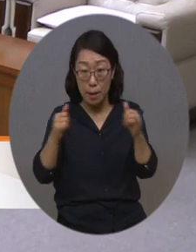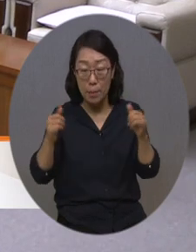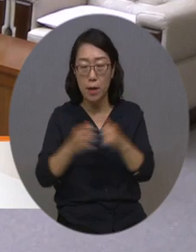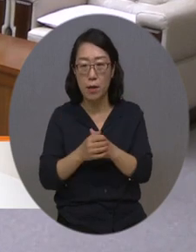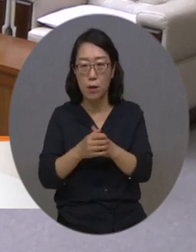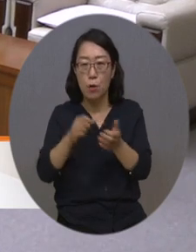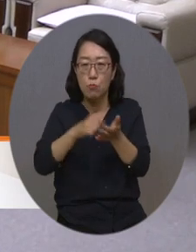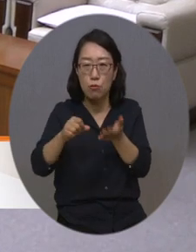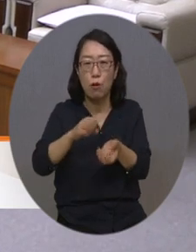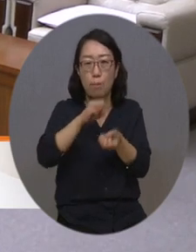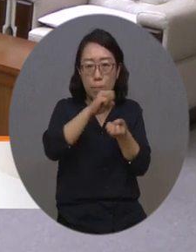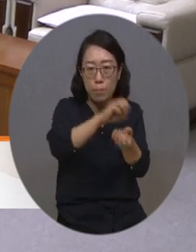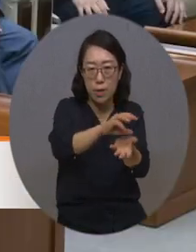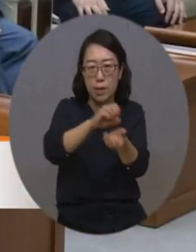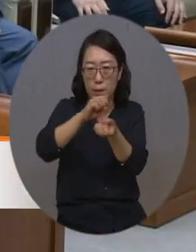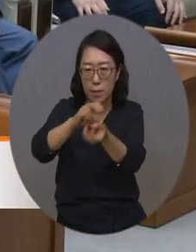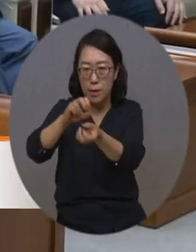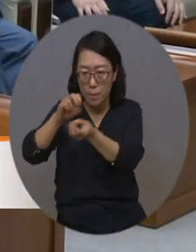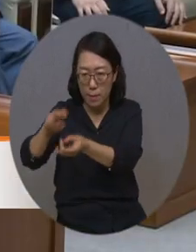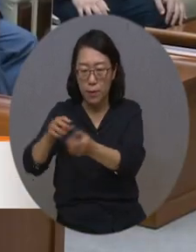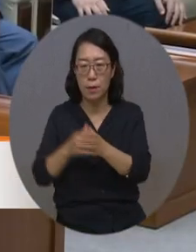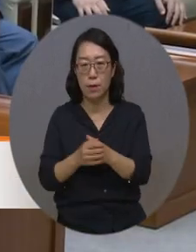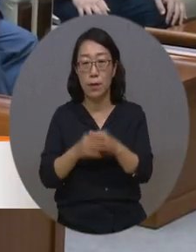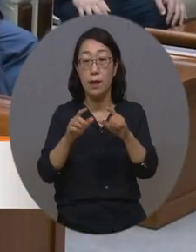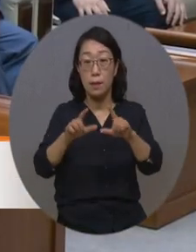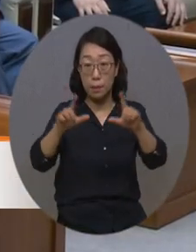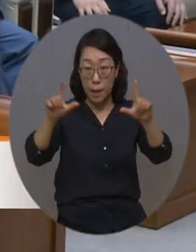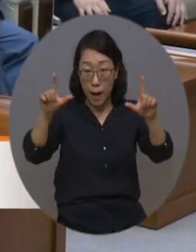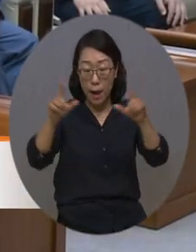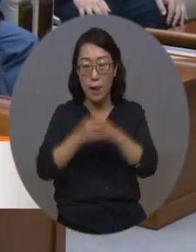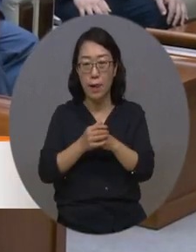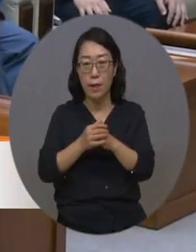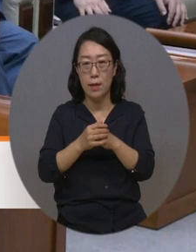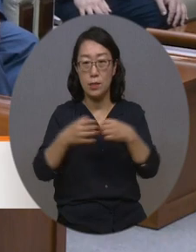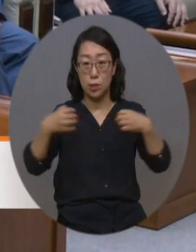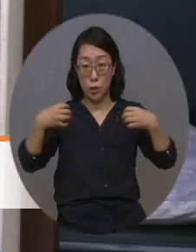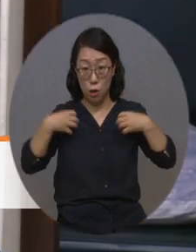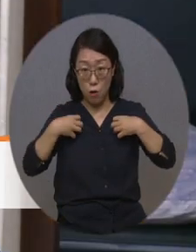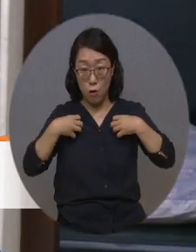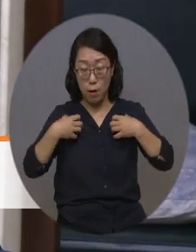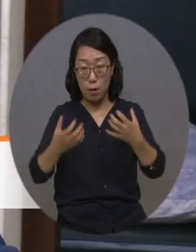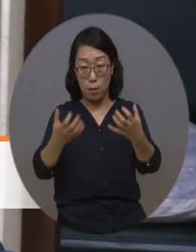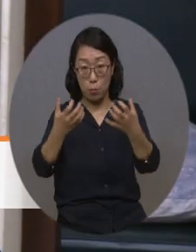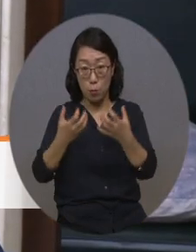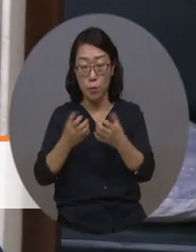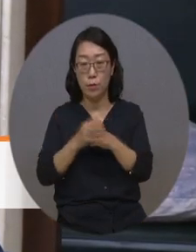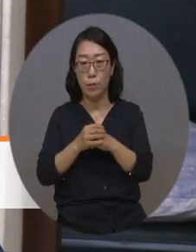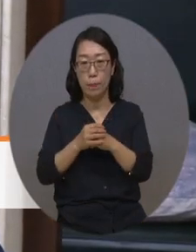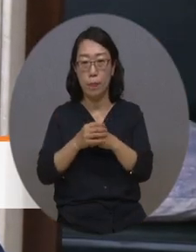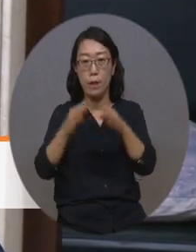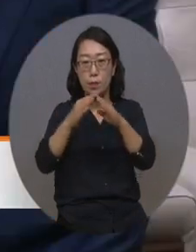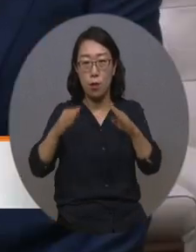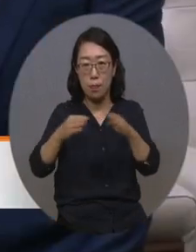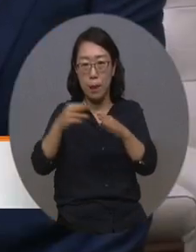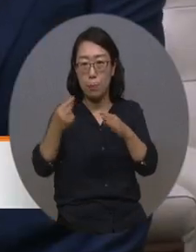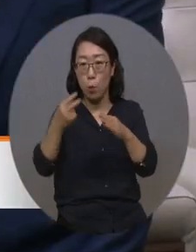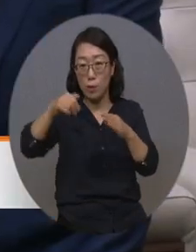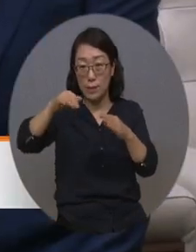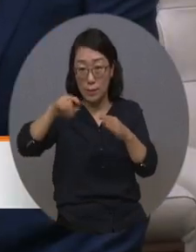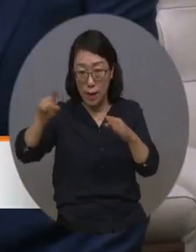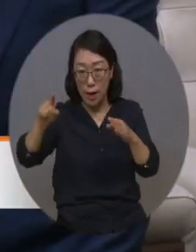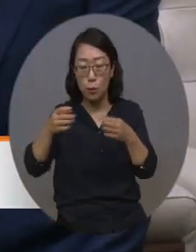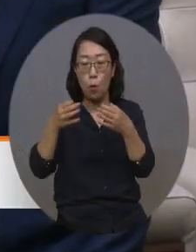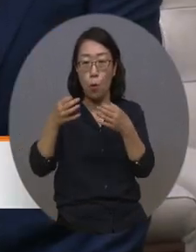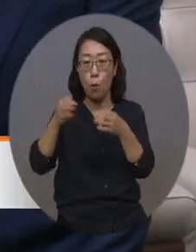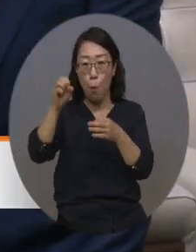꾸러미를 전달했습니다 이날 전남 도청에서 열린 전달식에는 김영록 전남도지사 와 광주은행